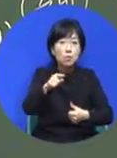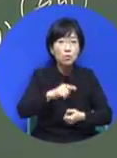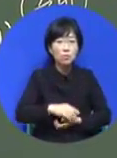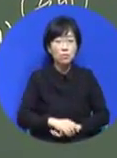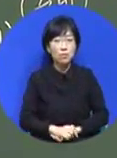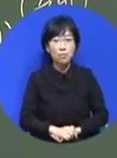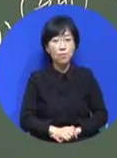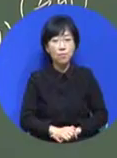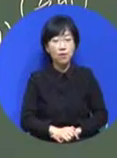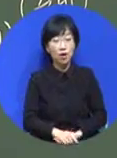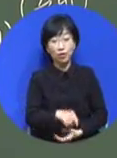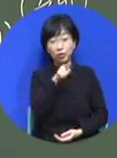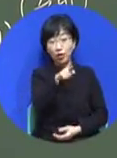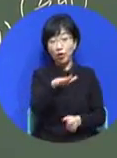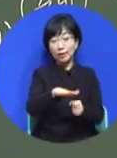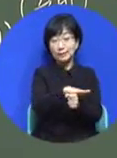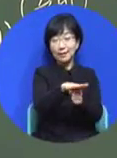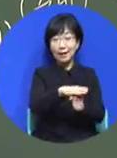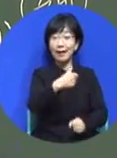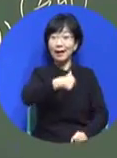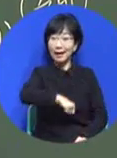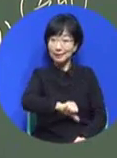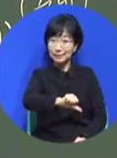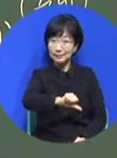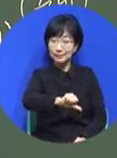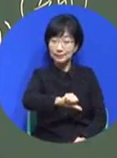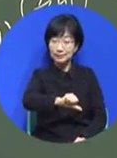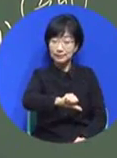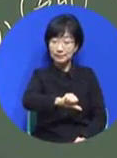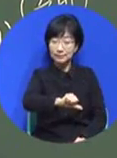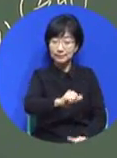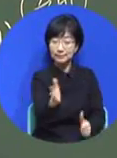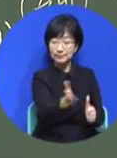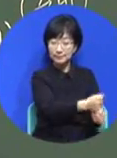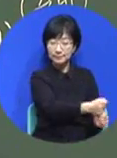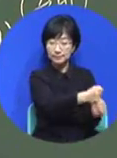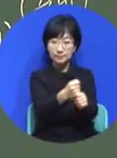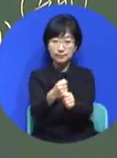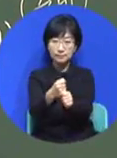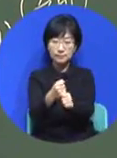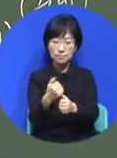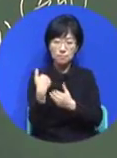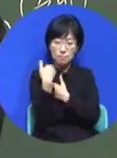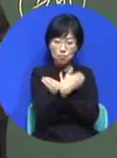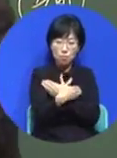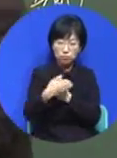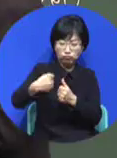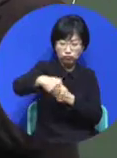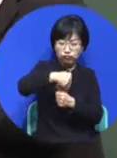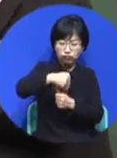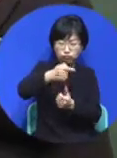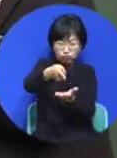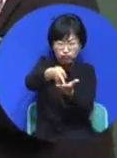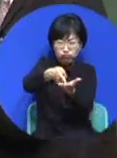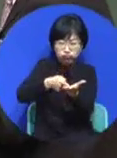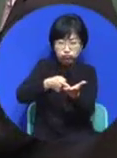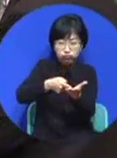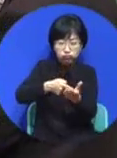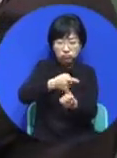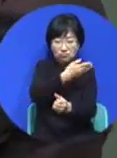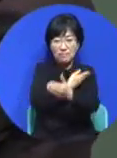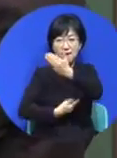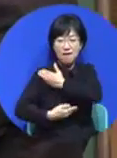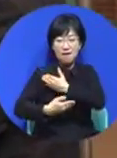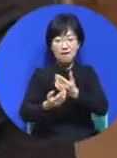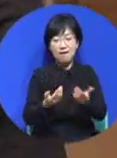command? 네 사랑하는 아들 독자를 제사를 바치라는 거예요. Take your son, your only son Isaac, whom you love, and sacrifice him.